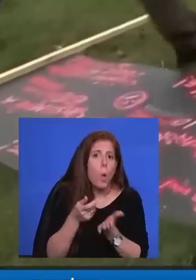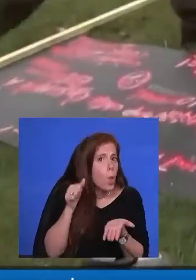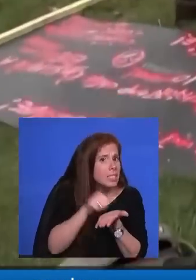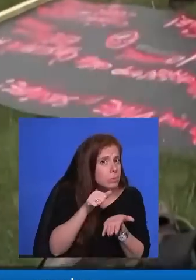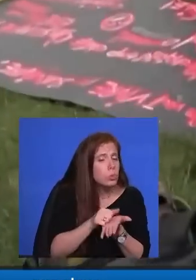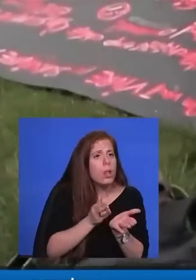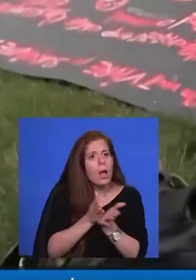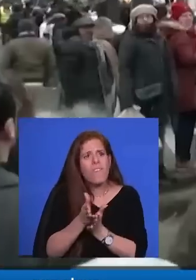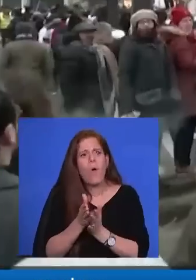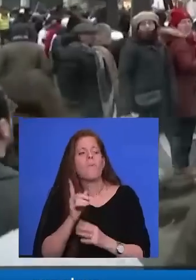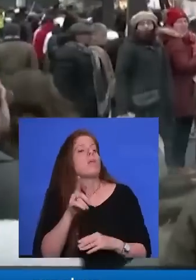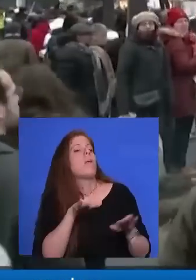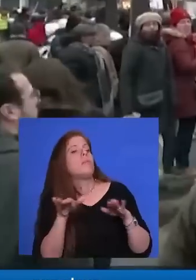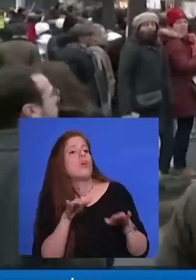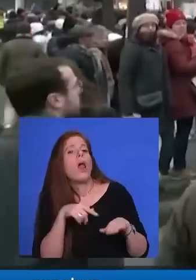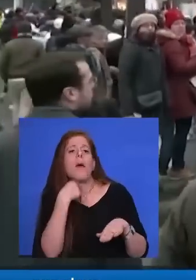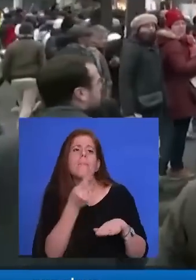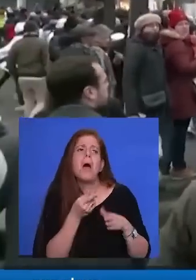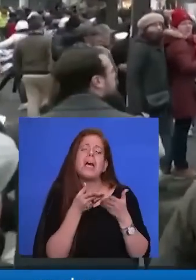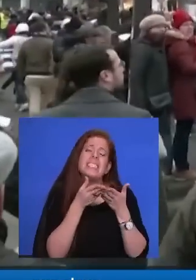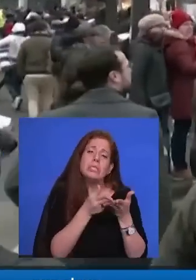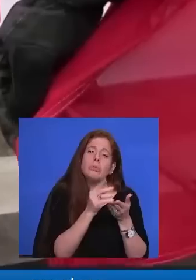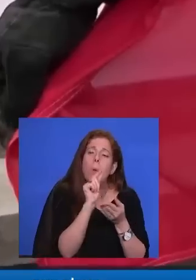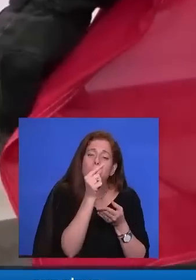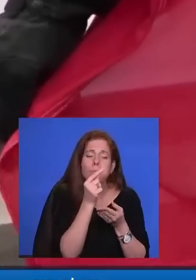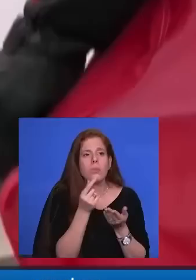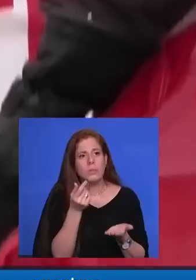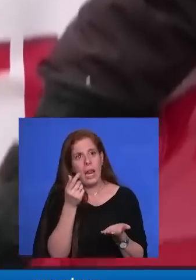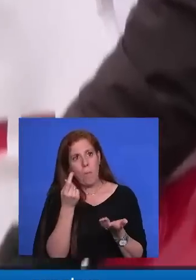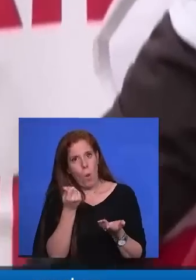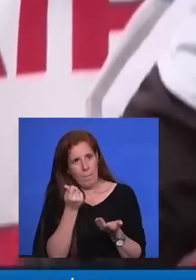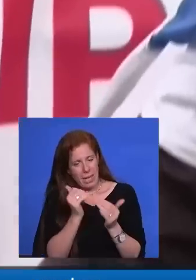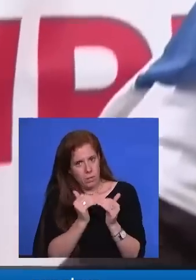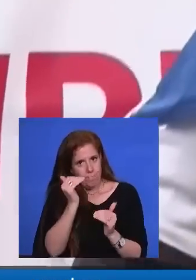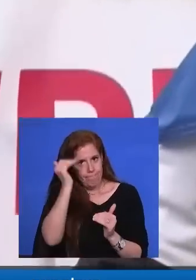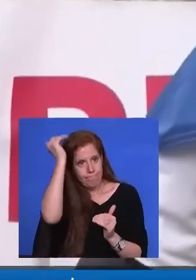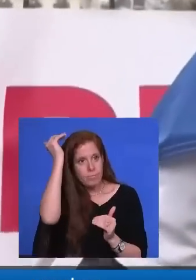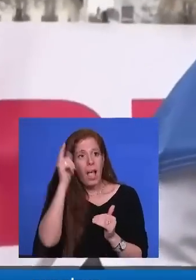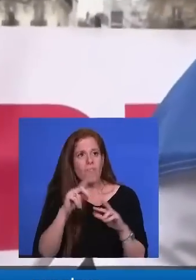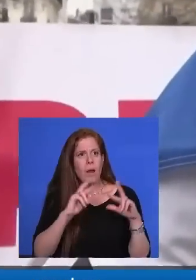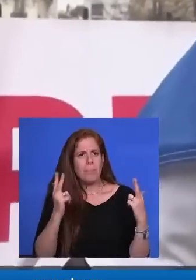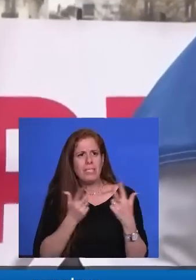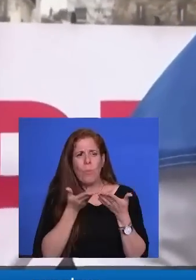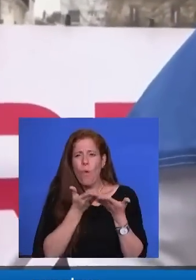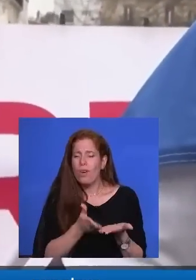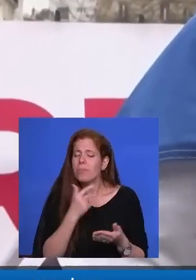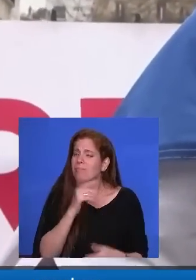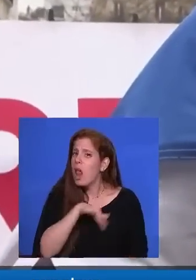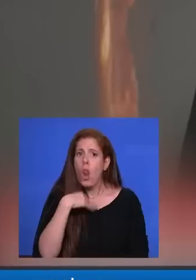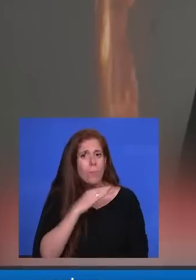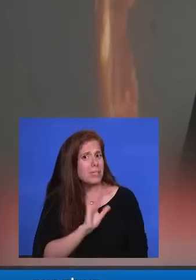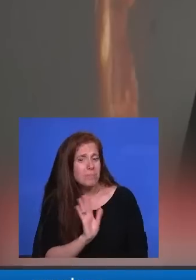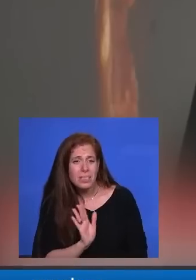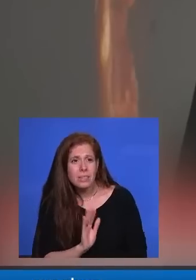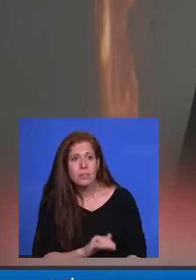הצרפתית הכריזה על חבילת סיוע צנועה אל מול מחירי האנרגיה המאמירים, אבל בציבור האופים אומרים זה ממש לא מספיק. What we